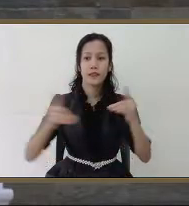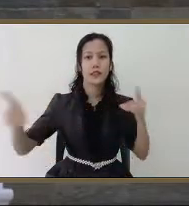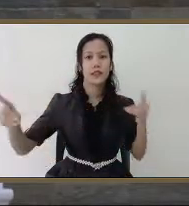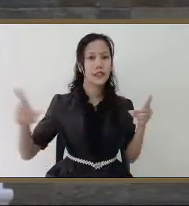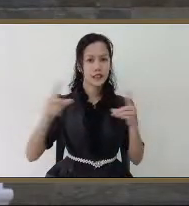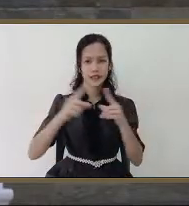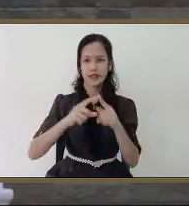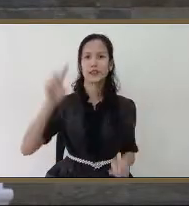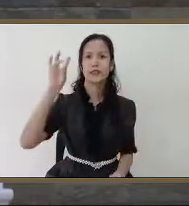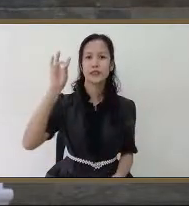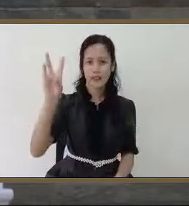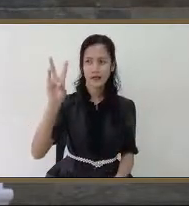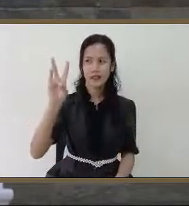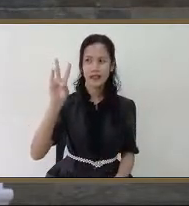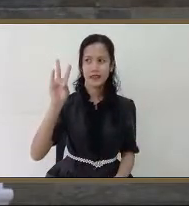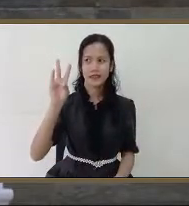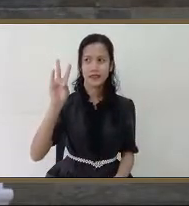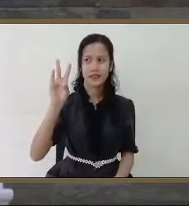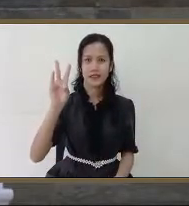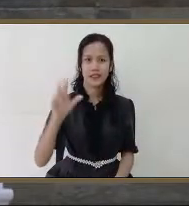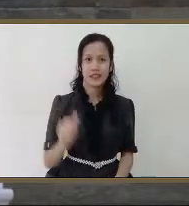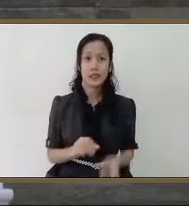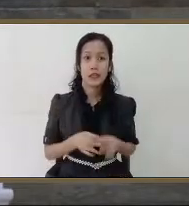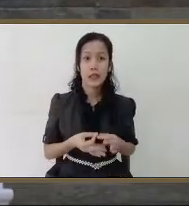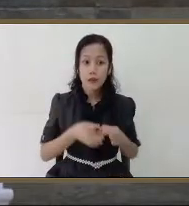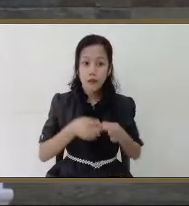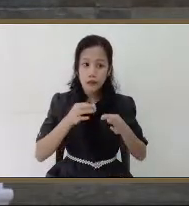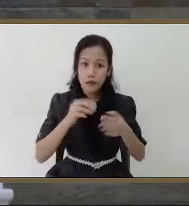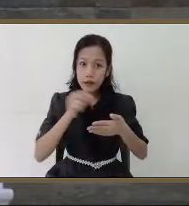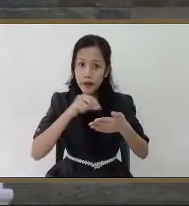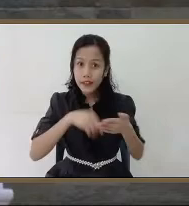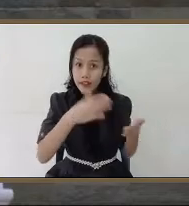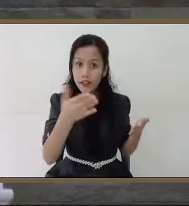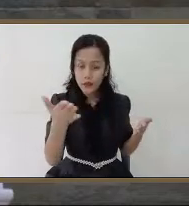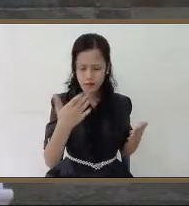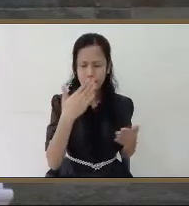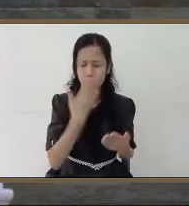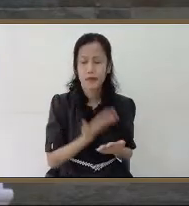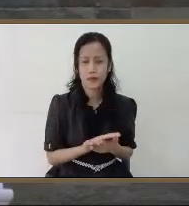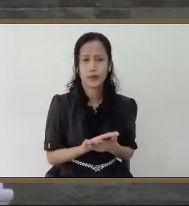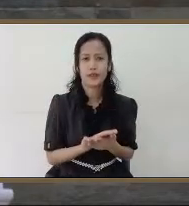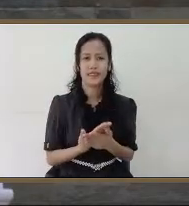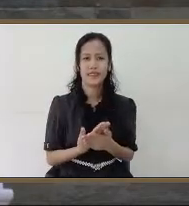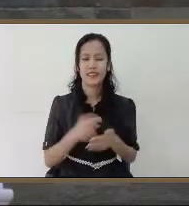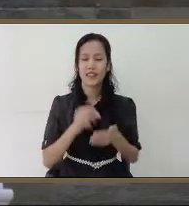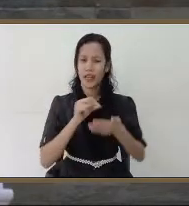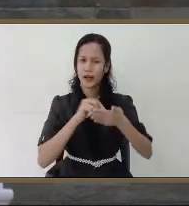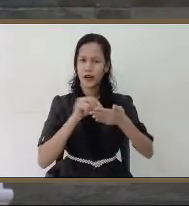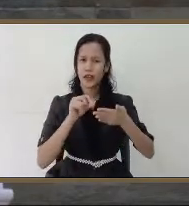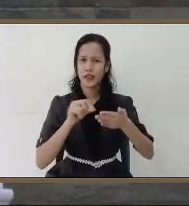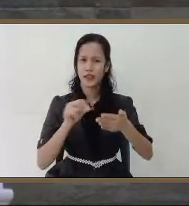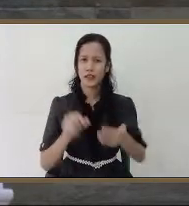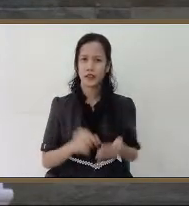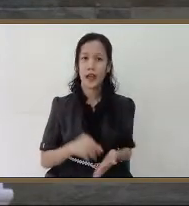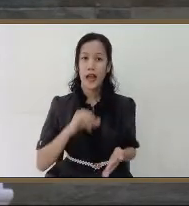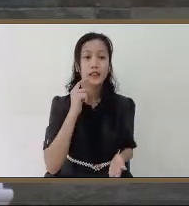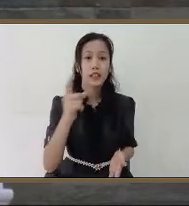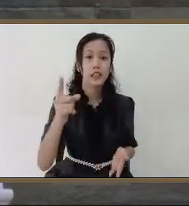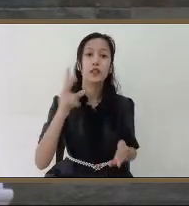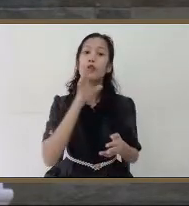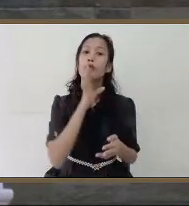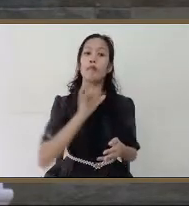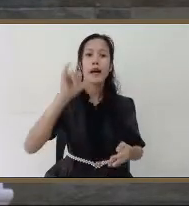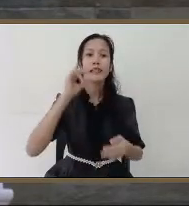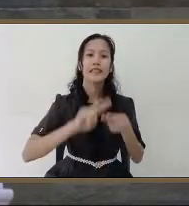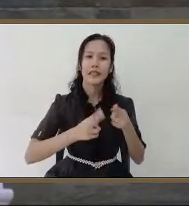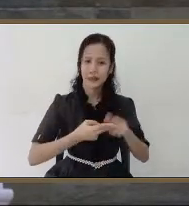can write this down. Madali lang naman po ito. Wala namang ganong komplikasyon kayo mga ano dito. Again, ina-avoid ko nga po yung masyadong detailed